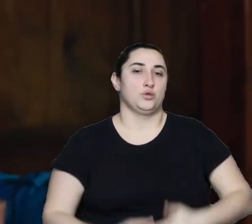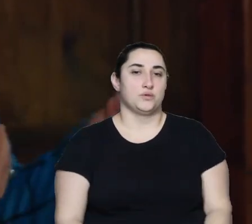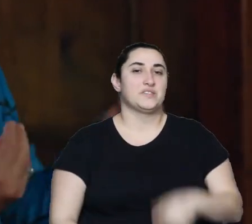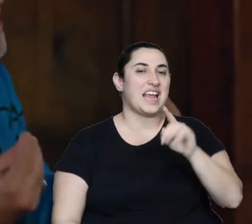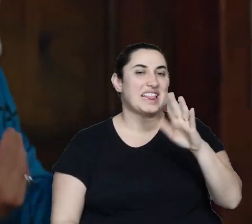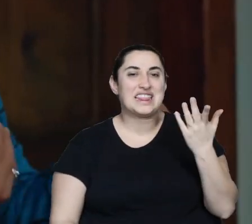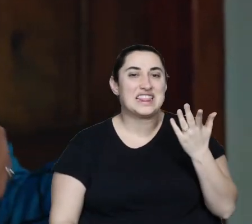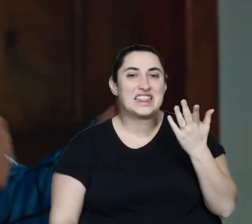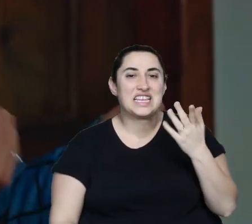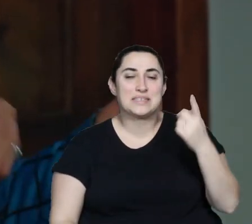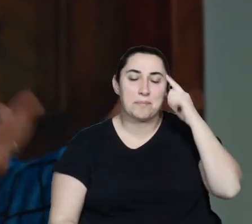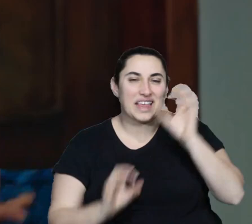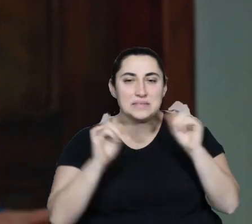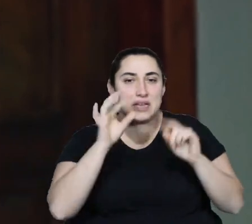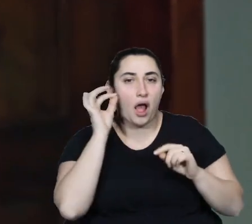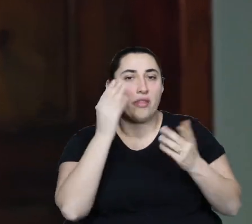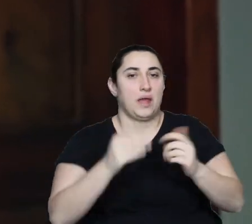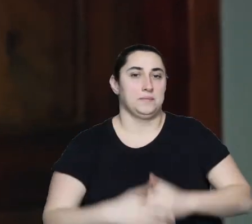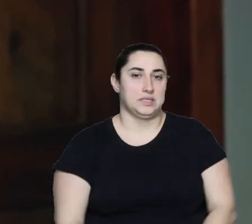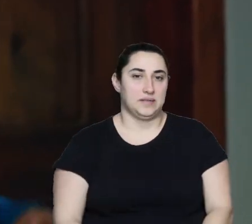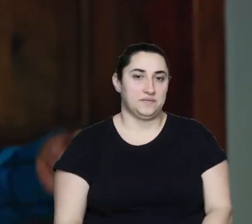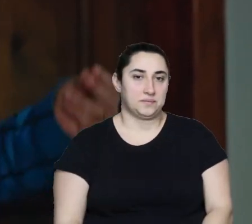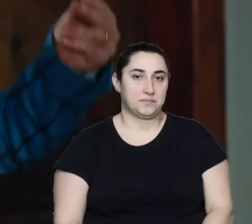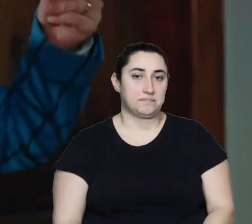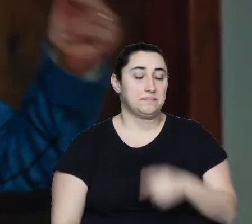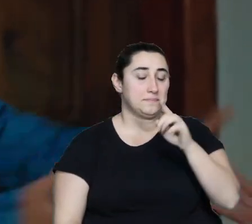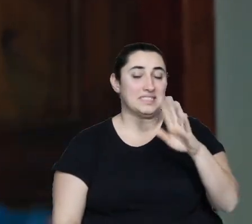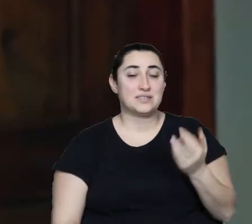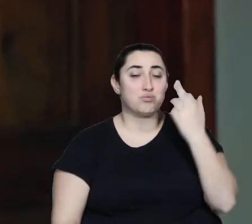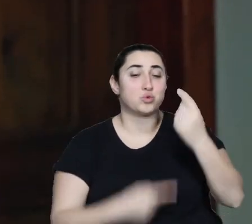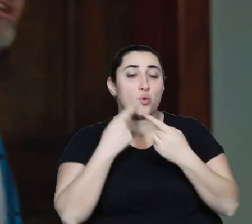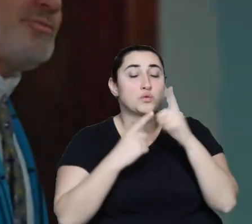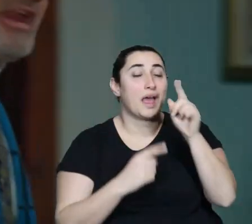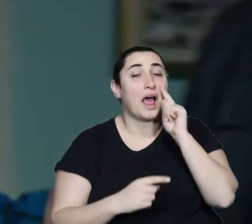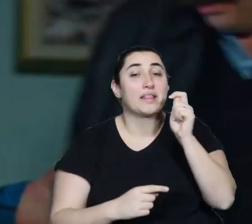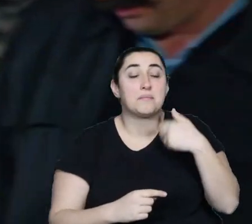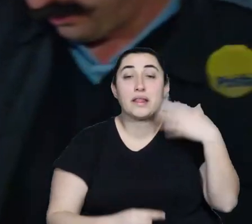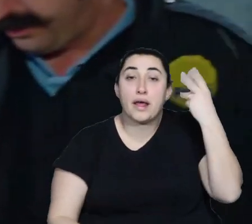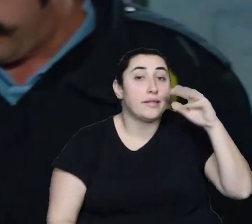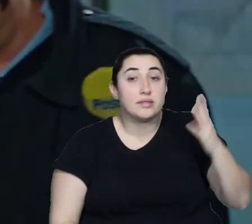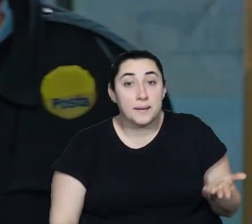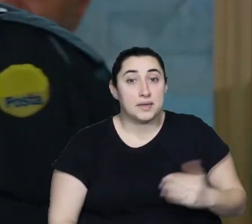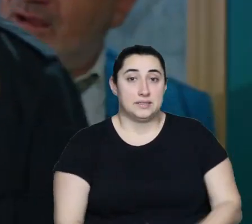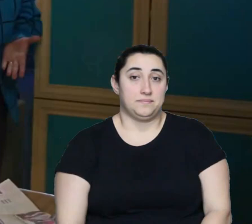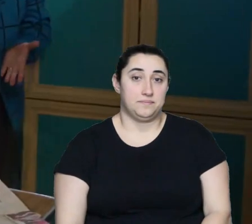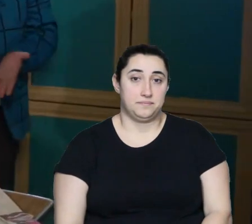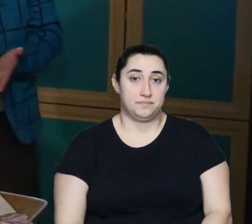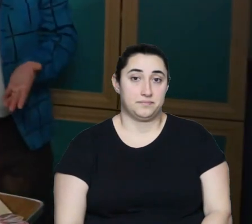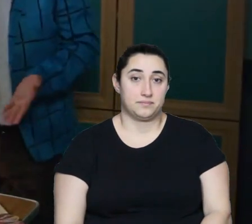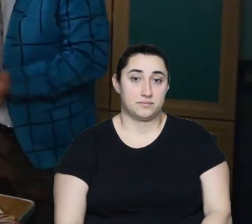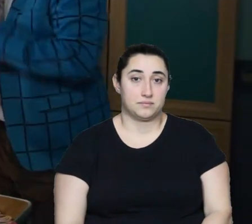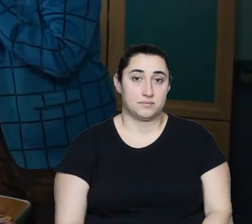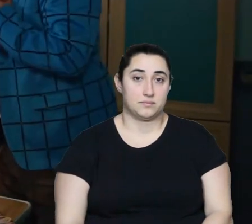Sen nasıl tescilli beyinsiz bir adamsın arkadaş ya? Sen nasıl zevzek bir adamsın arkadaş? Ben anlamadım seni ya.